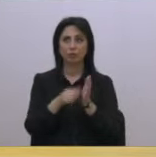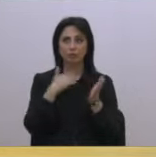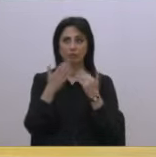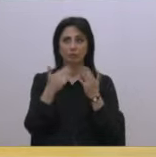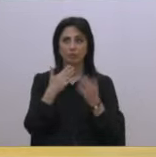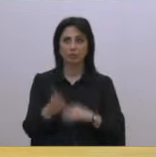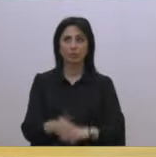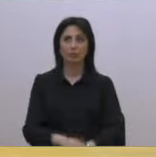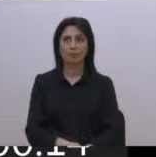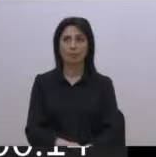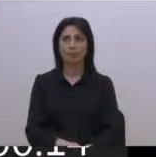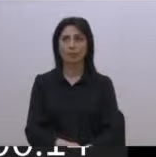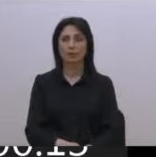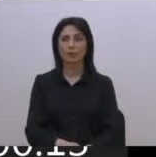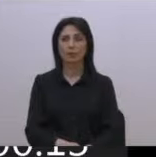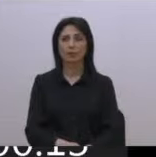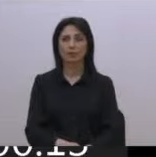რეჟიმი.